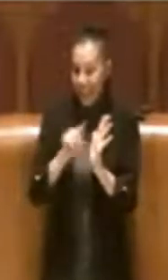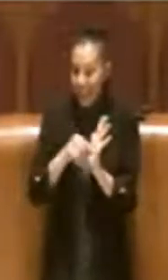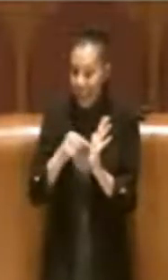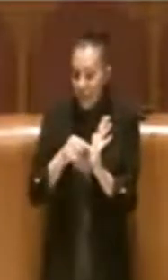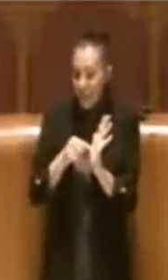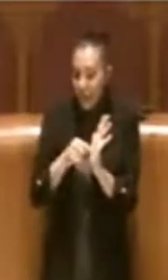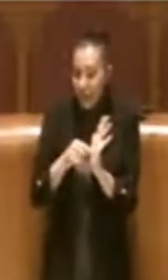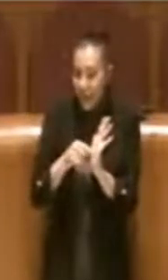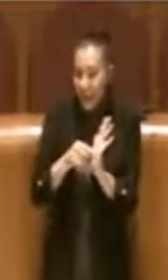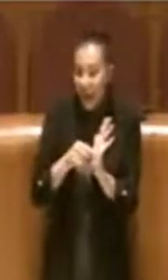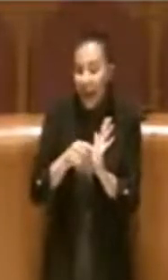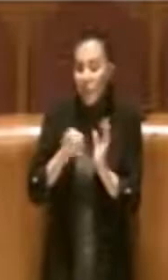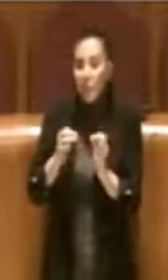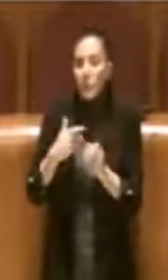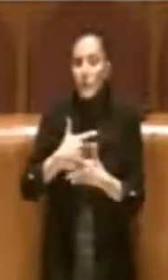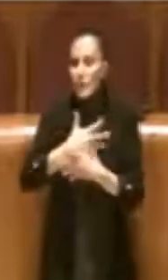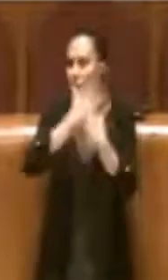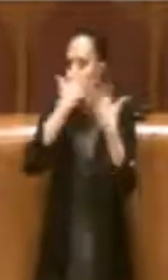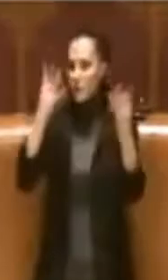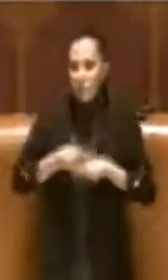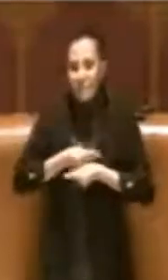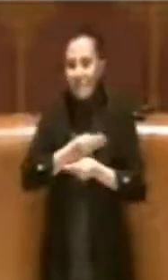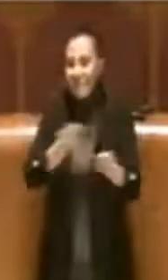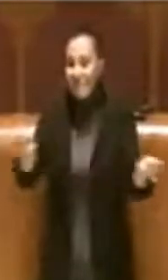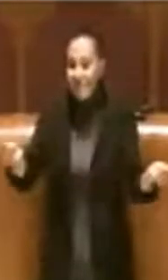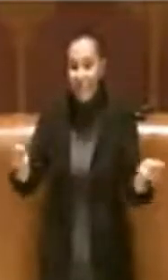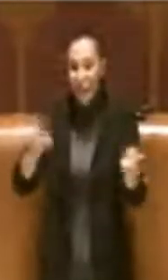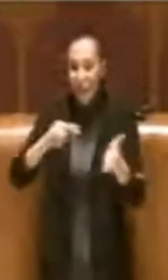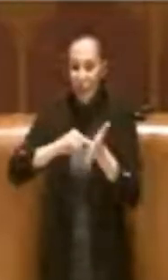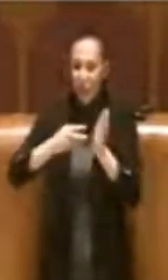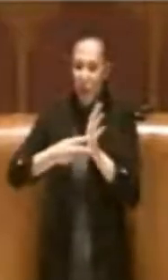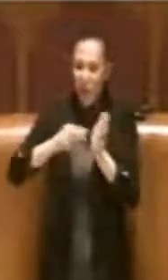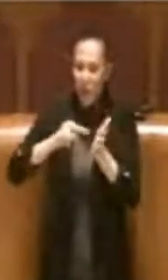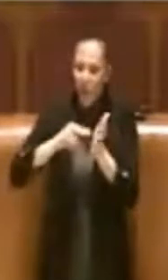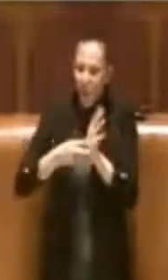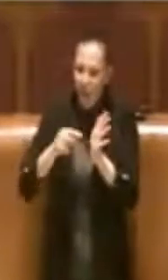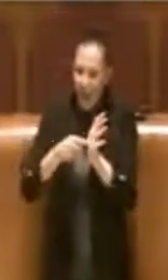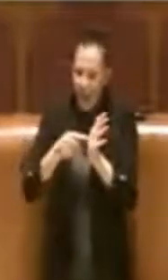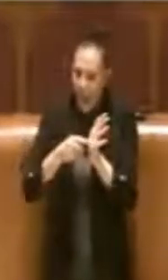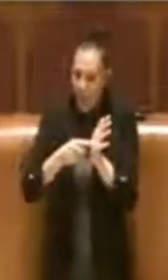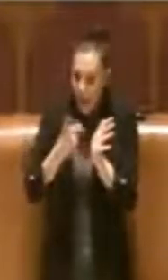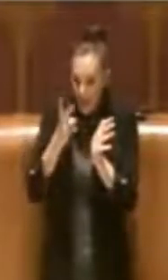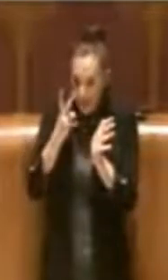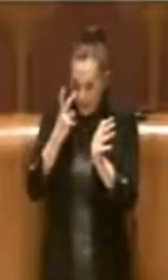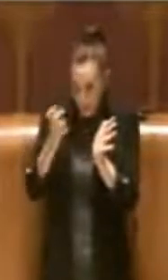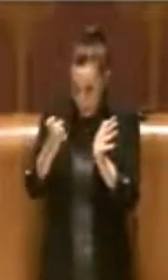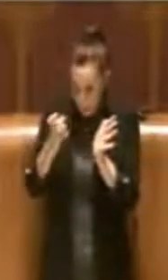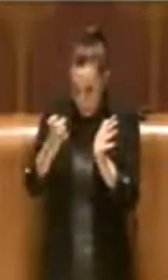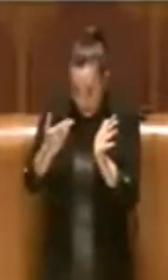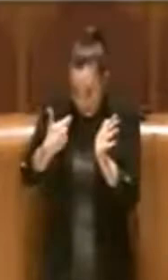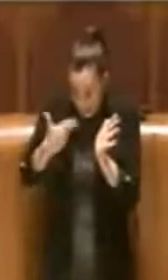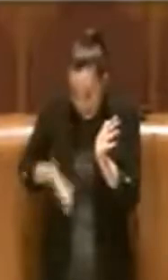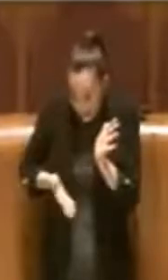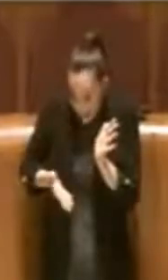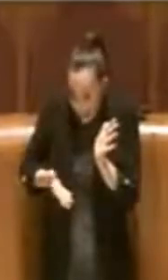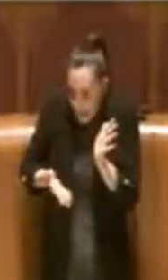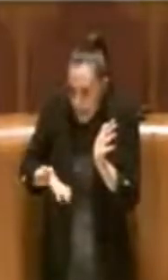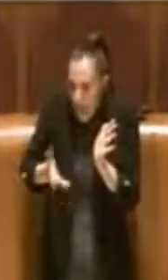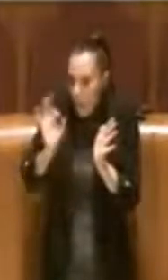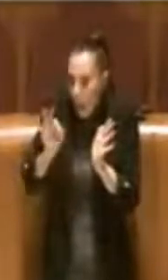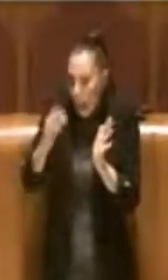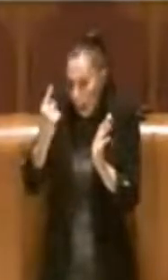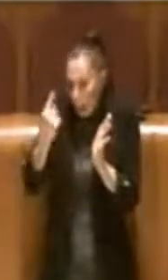insomma mette un po' in luce una problematica che certamente noi ci siamo trovati, magari ve la siete trovata anche voi o qualcuno, non di